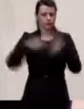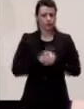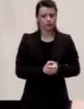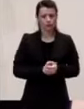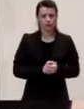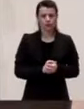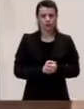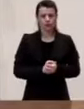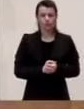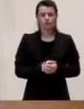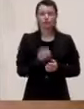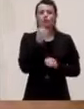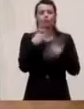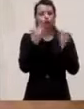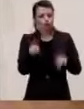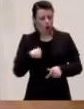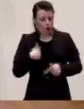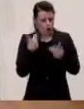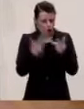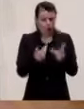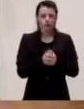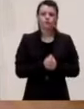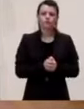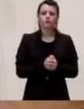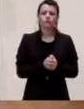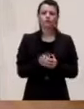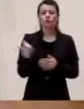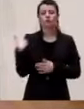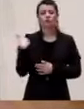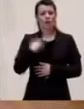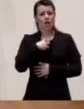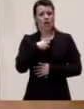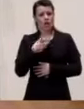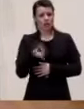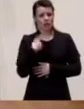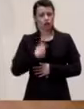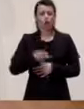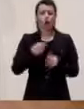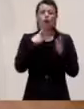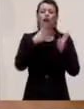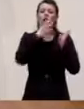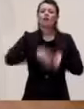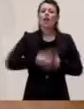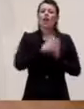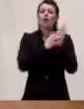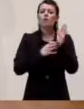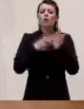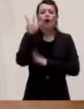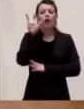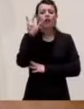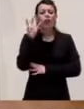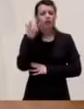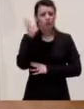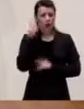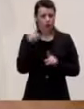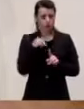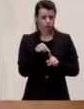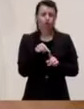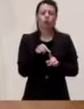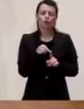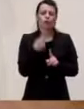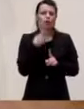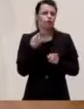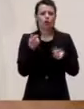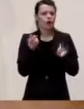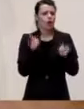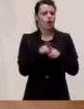Sì, buongiorno anche da parte mia. Come diceva adesso l'assessore, questa delibera del 30 marzo riepiloga un po' e vuole riepilogare